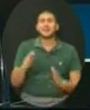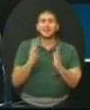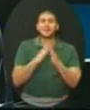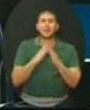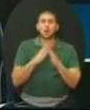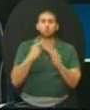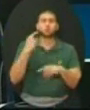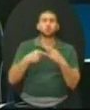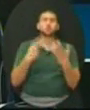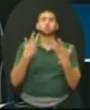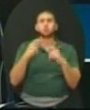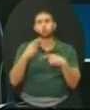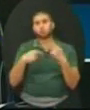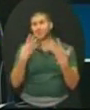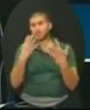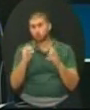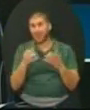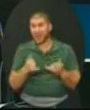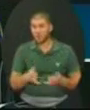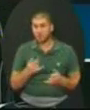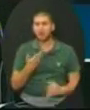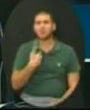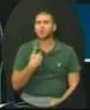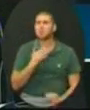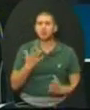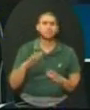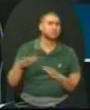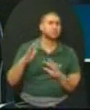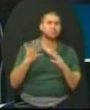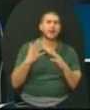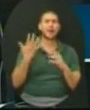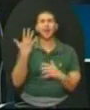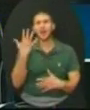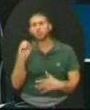ל-150,000 דירות בשנות ה-80 וה-90. היום אנחנו בסביבות